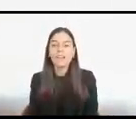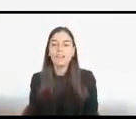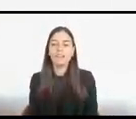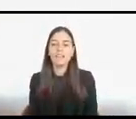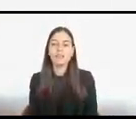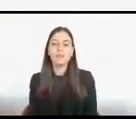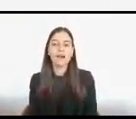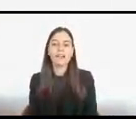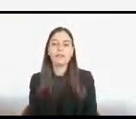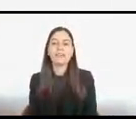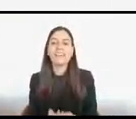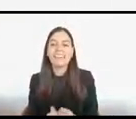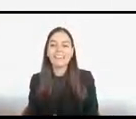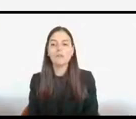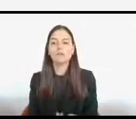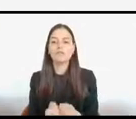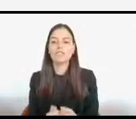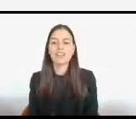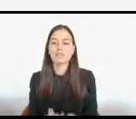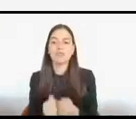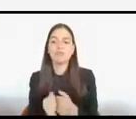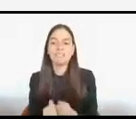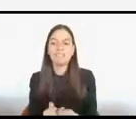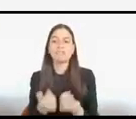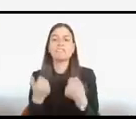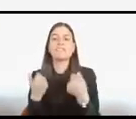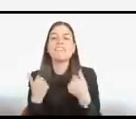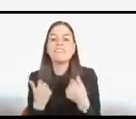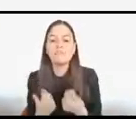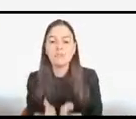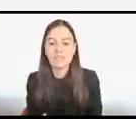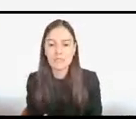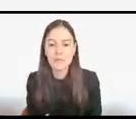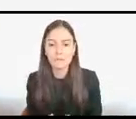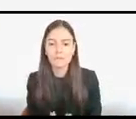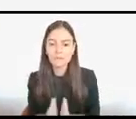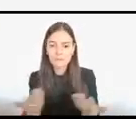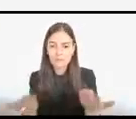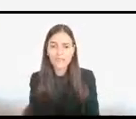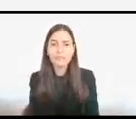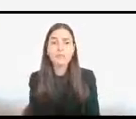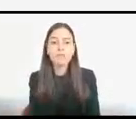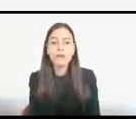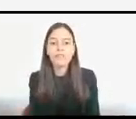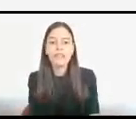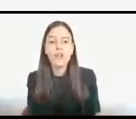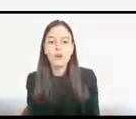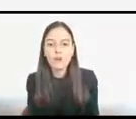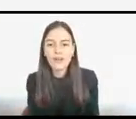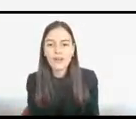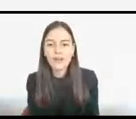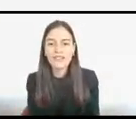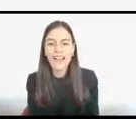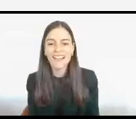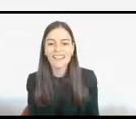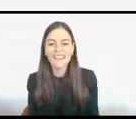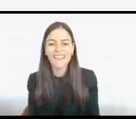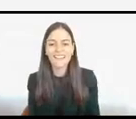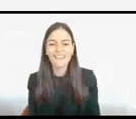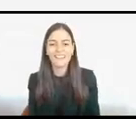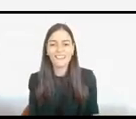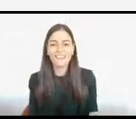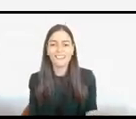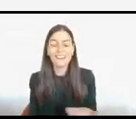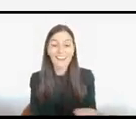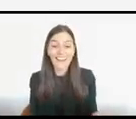permet d'avoir et de créer une charge fictive déductible. Et vous le voyez, le résultat, il